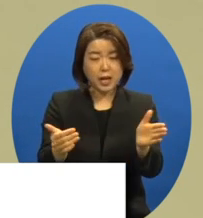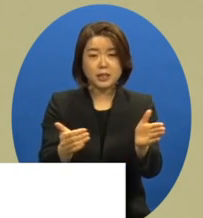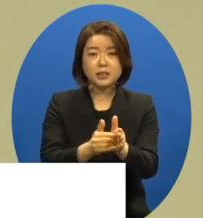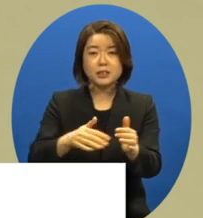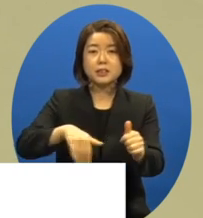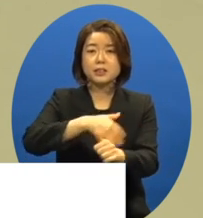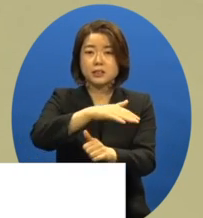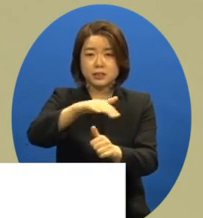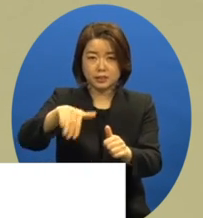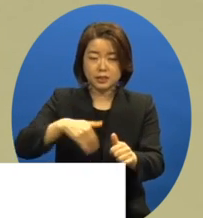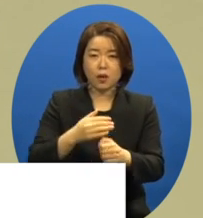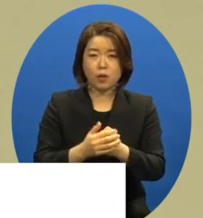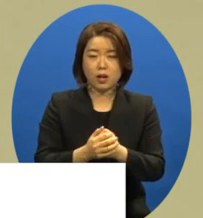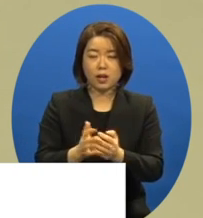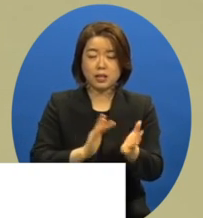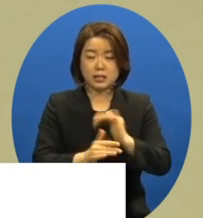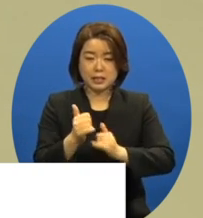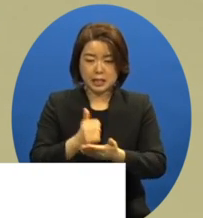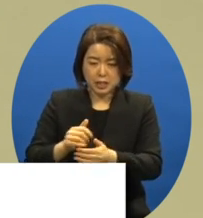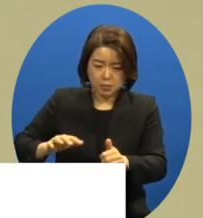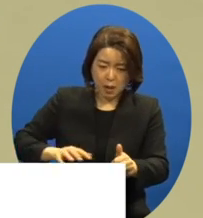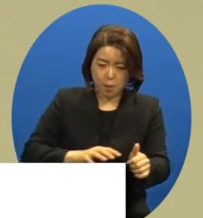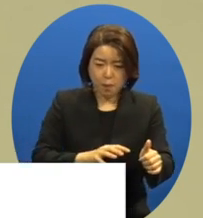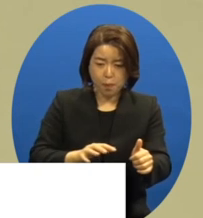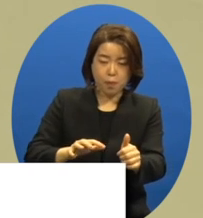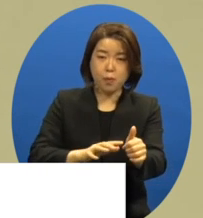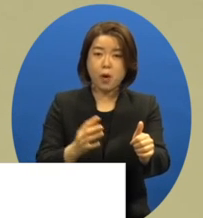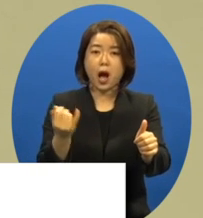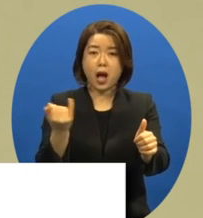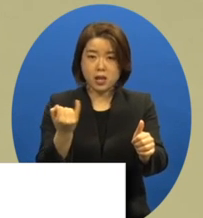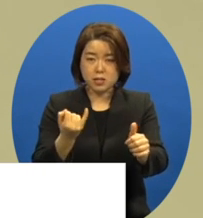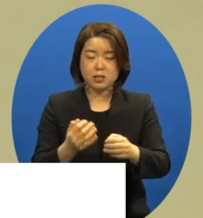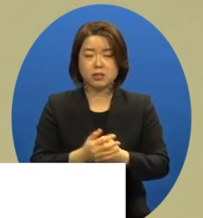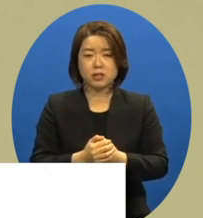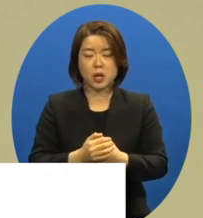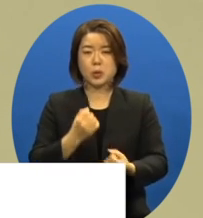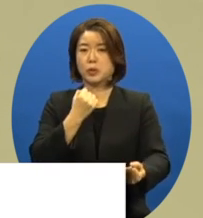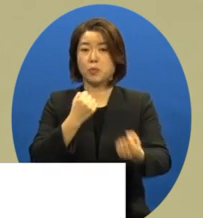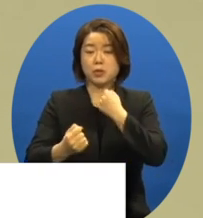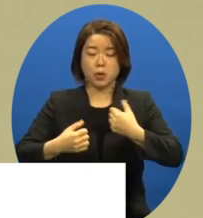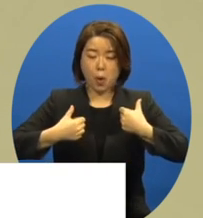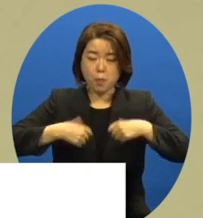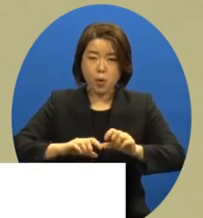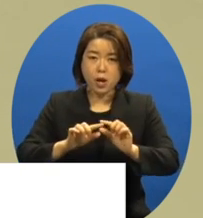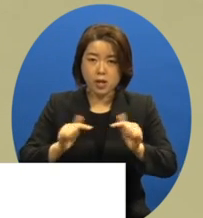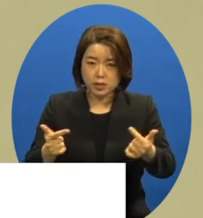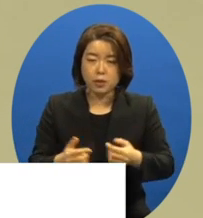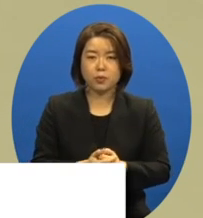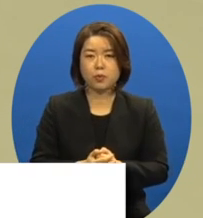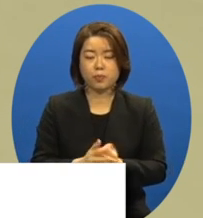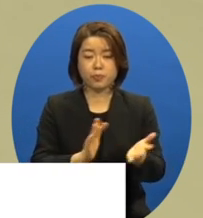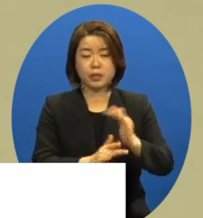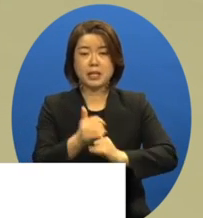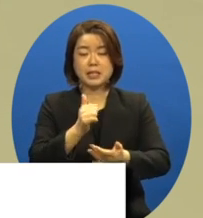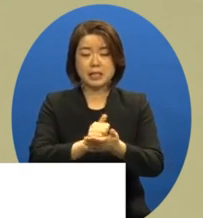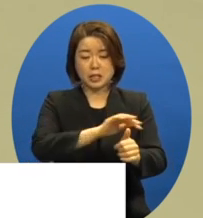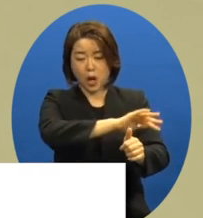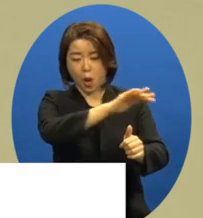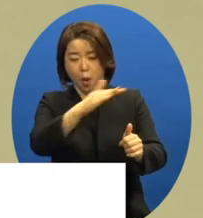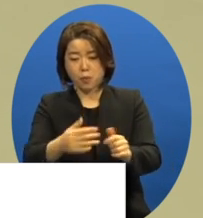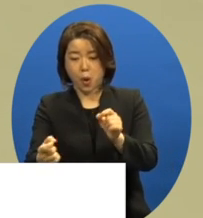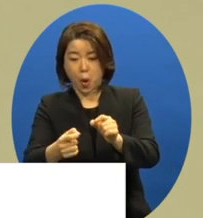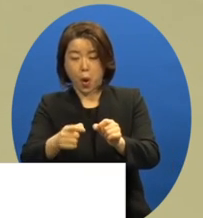상황, 예수님을 따라다니던 여인들이 그럼에도 불구하고 포기하지 않고 예수님의 무덤